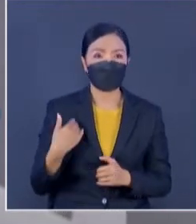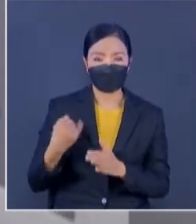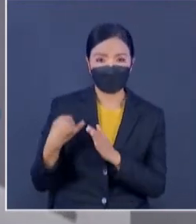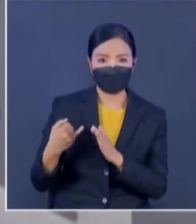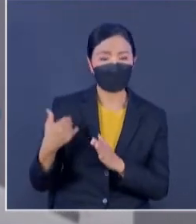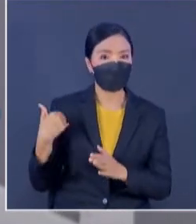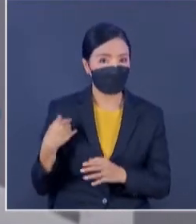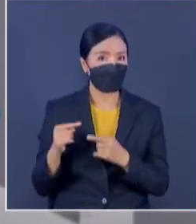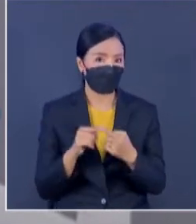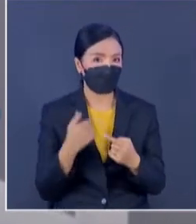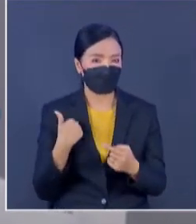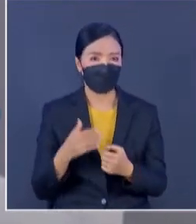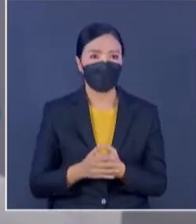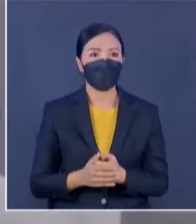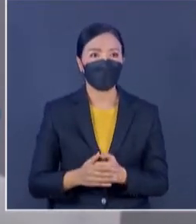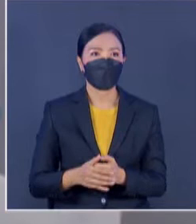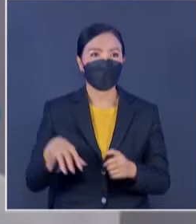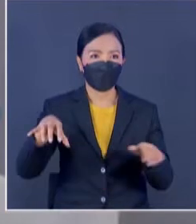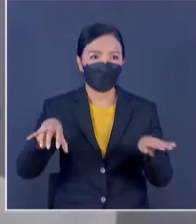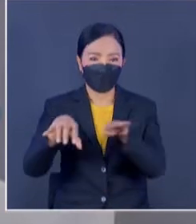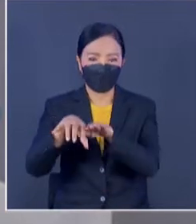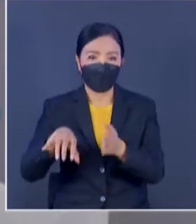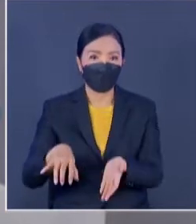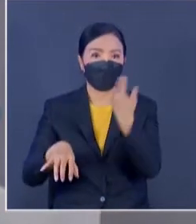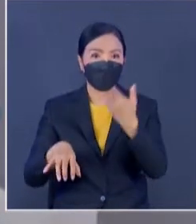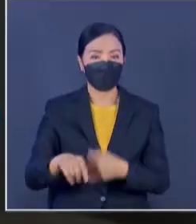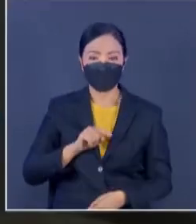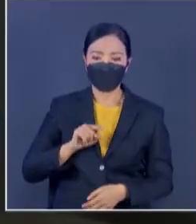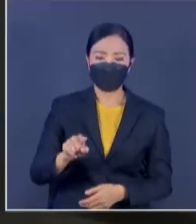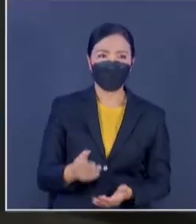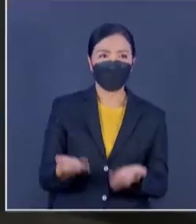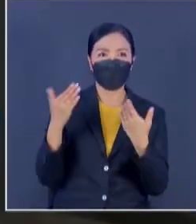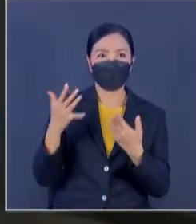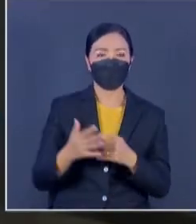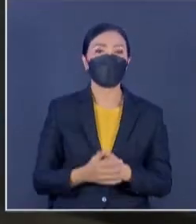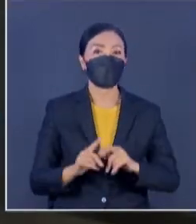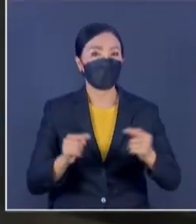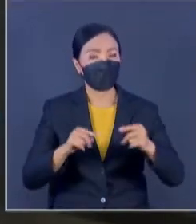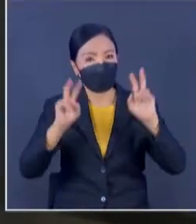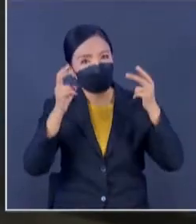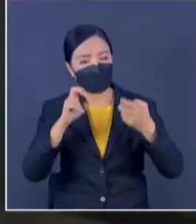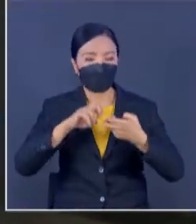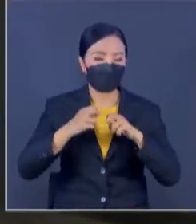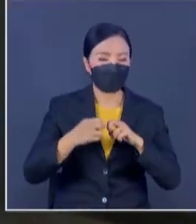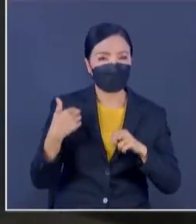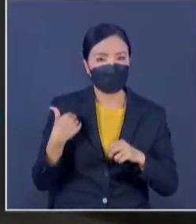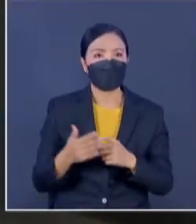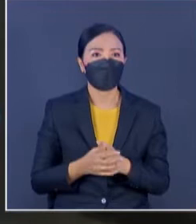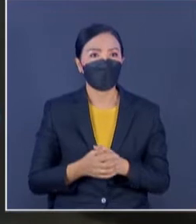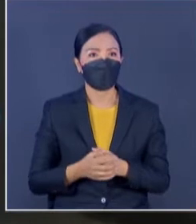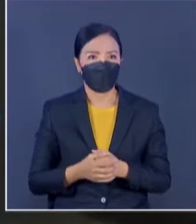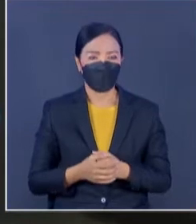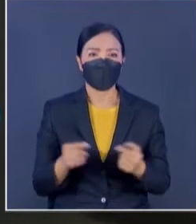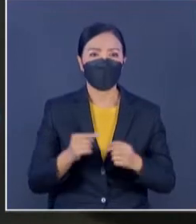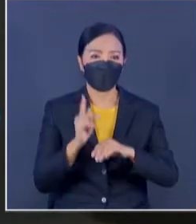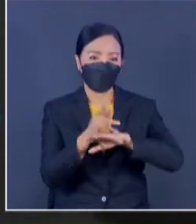ผิดอยู่ต่อไปไหมเพราะว่าการรื้อถอนที่เกิดขึ้นมันไม่ใช่การสั่งการให้รื้อถอนแต่ว่าพอกลายเป็นประเด็นมีเรื่องมีราวเกิดขึ้นกลายเป็นกระแสดราม่า